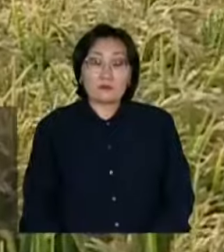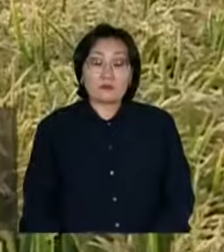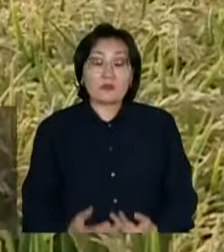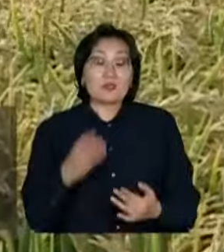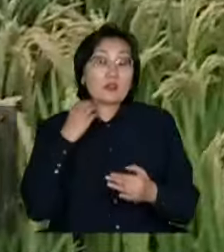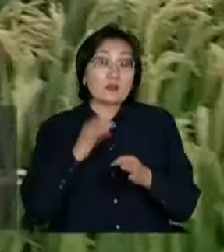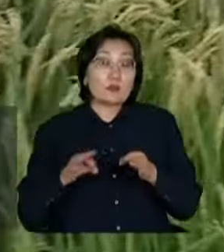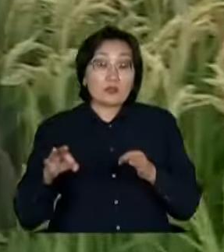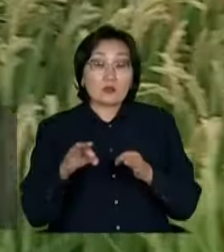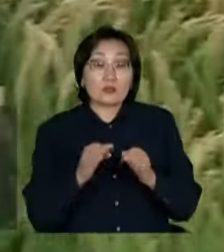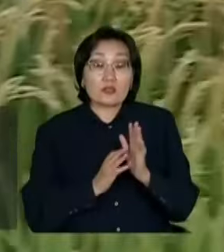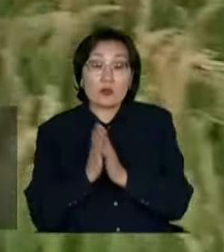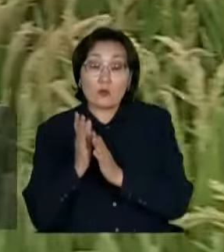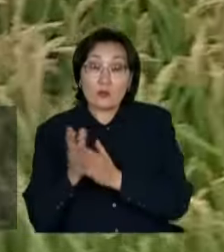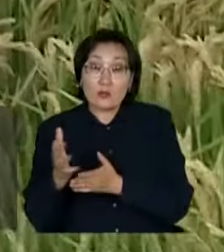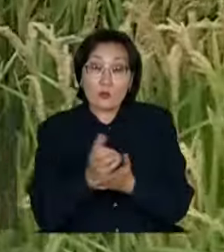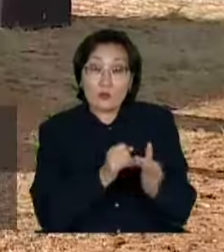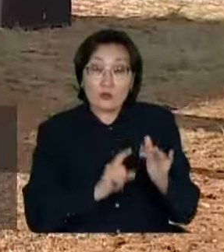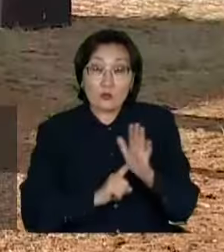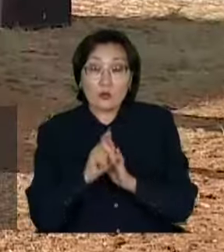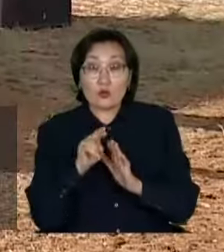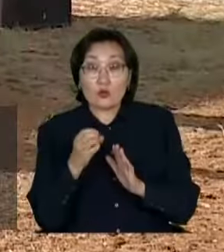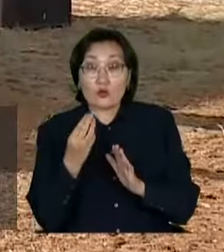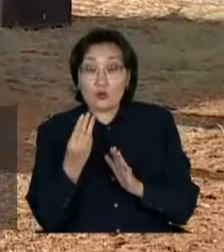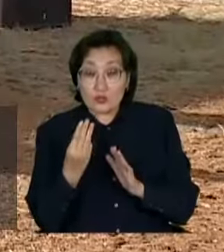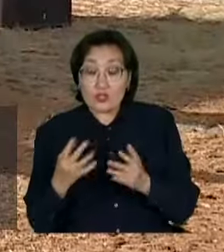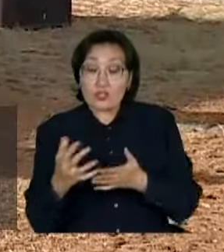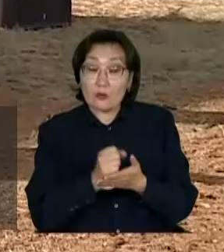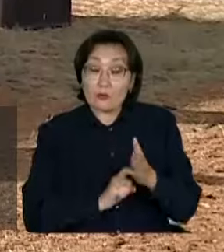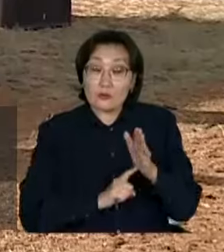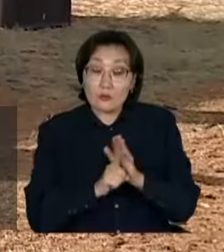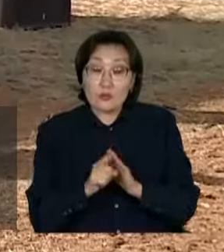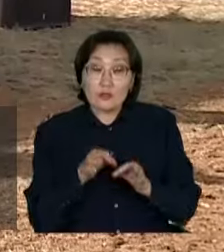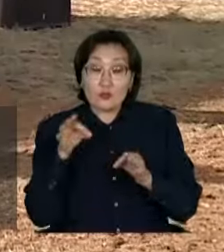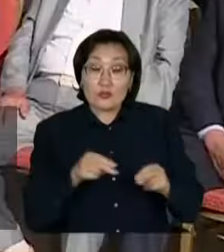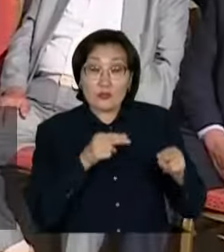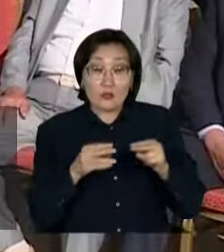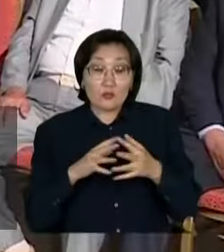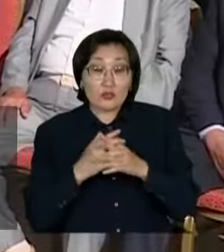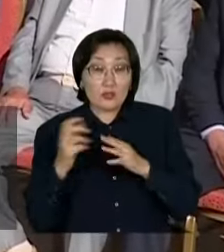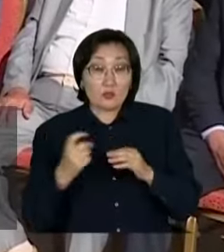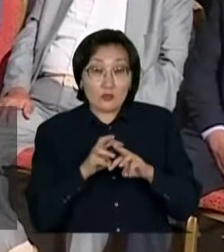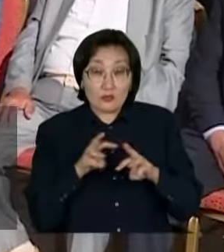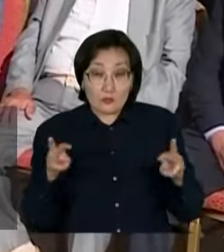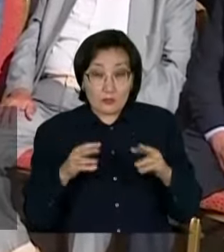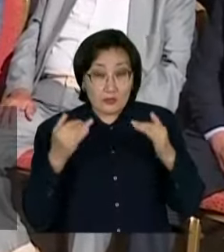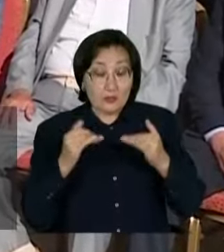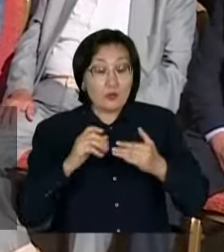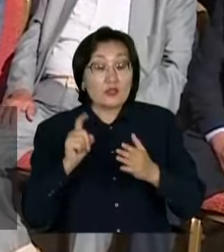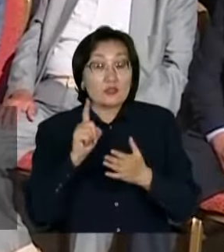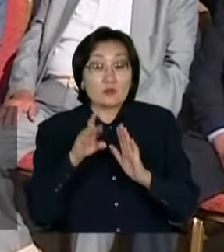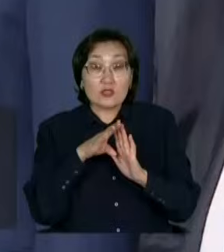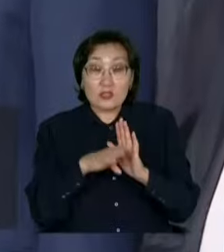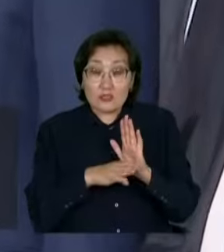Қызылорда облысында егін жинау науқаны басталып, күрішке орақ түсті, астық жиналар түсті. Аймаққа келген ауыл шаруашылығы министрі ендігі міндет